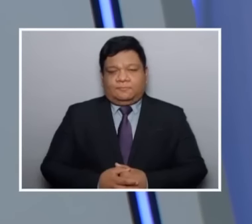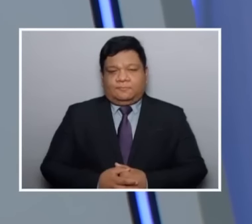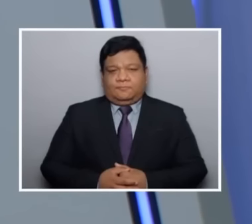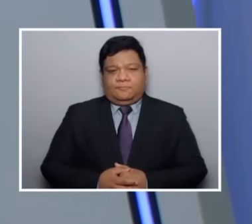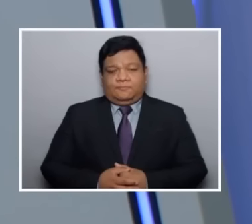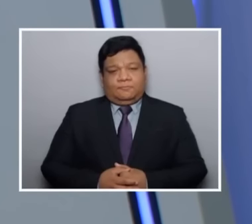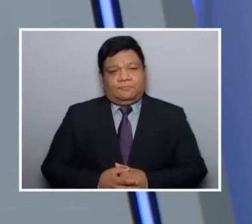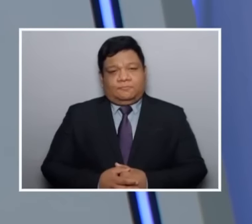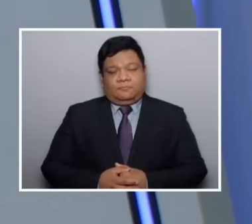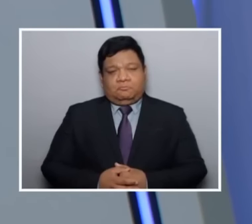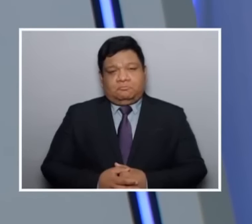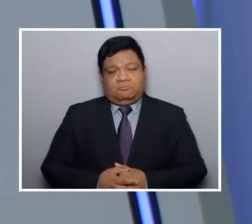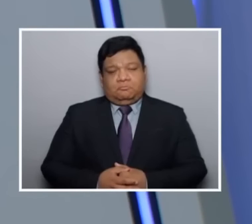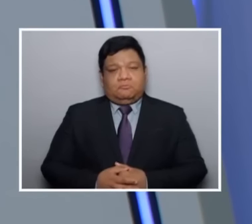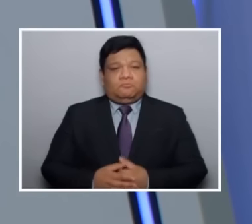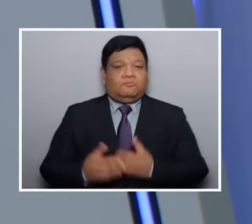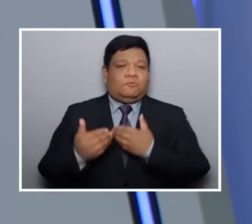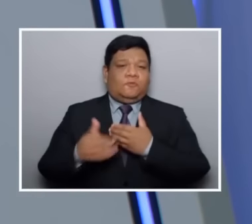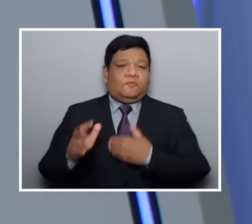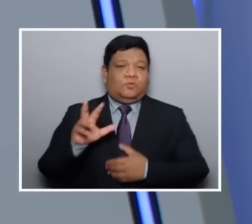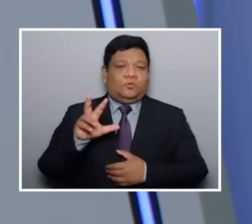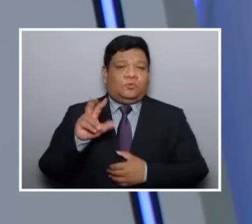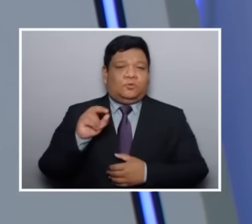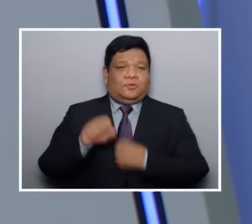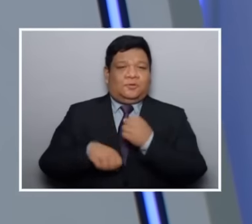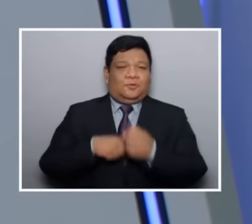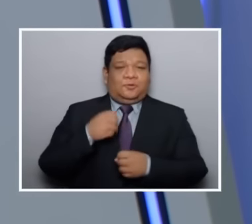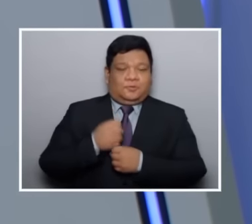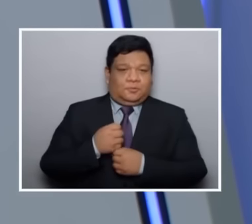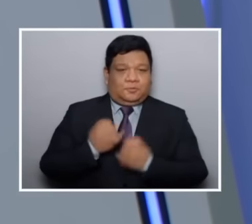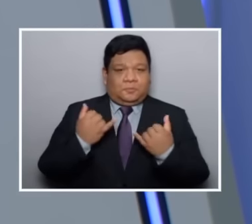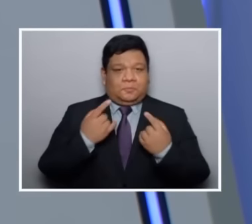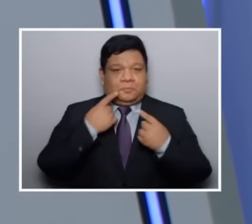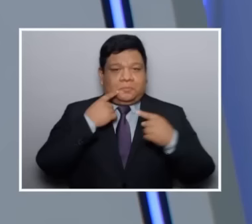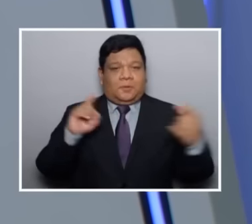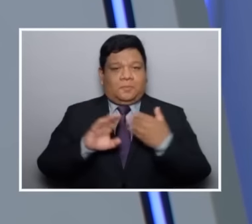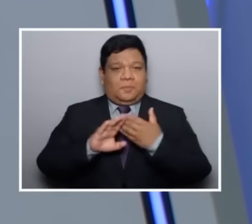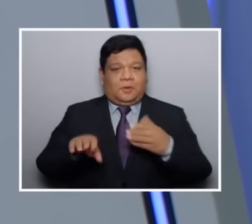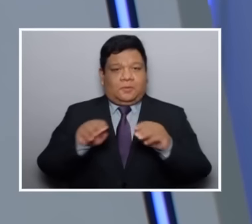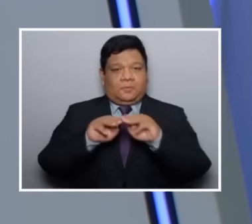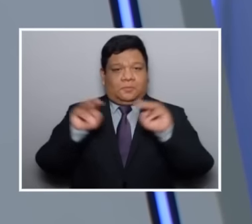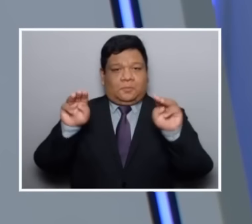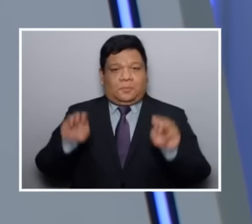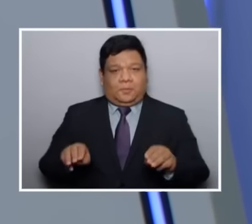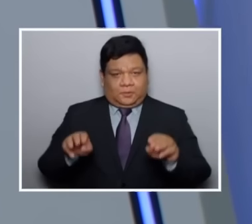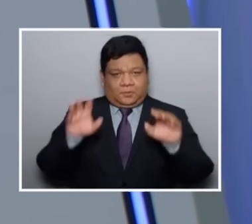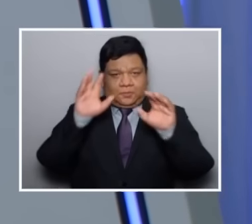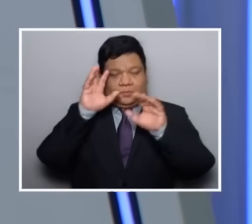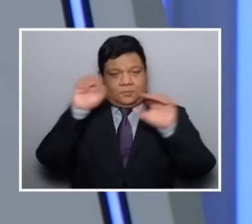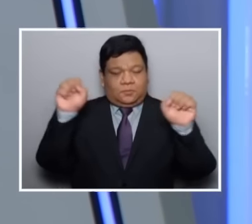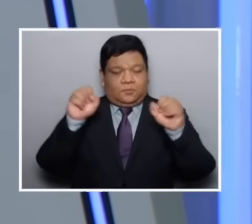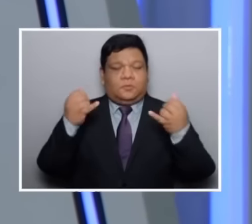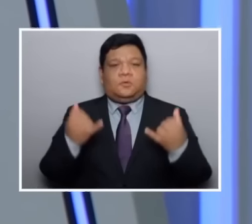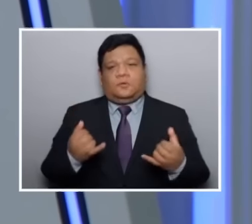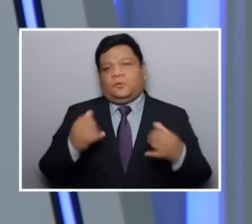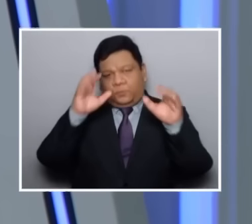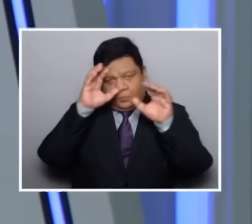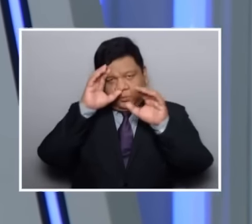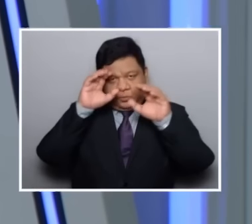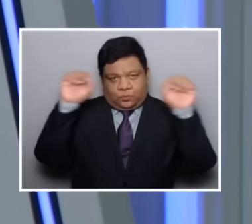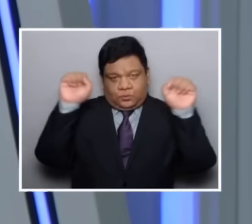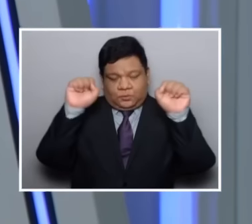Matapos ang tatlong dekada bago makabalik sa Malacañang, nakaatang po ngayon kay Pangulong Ferdinand Marcos Jr. na tuparin ng